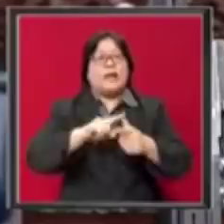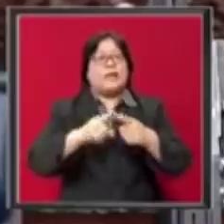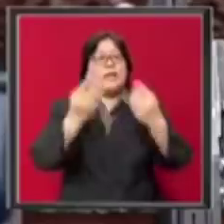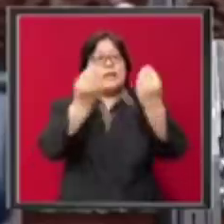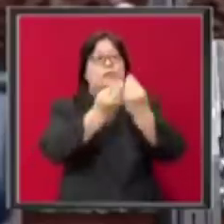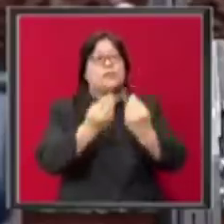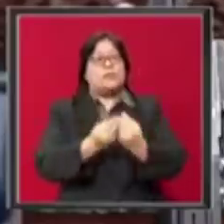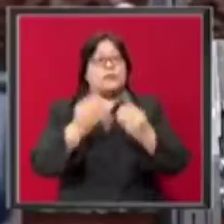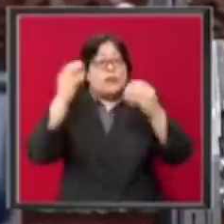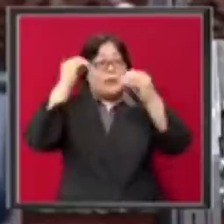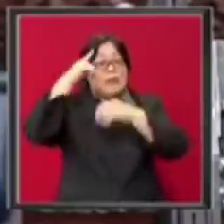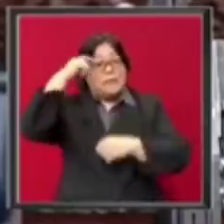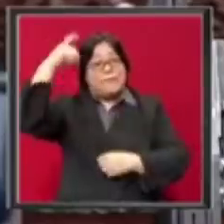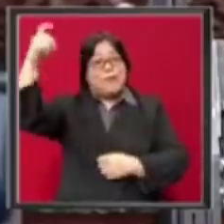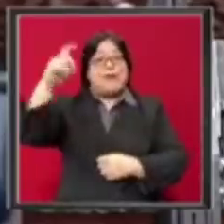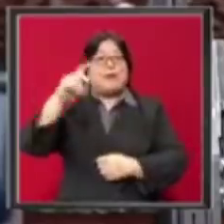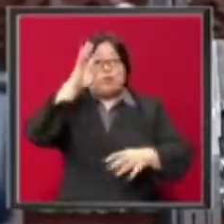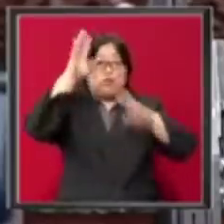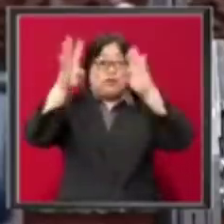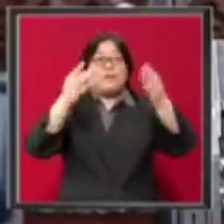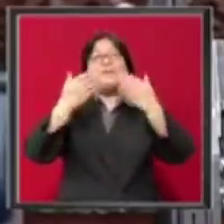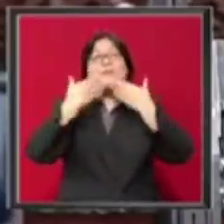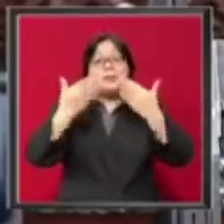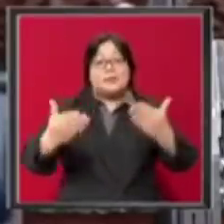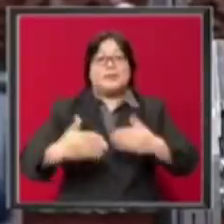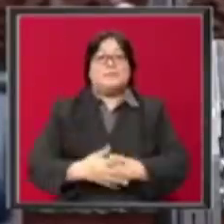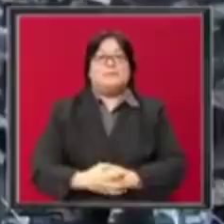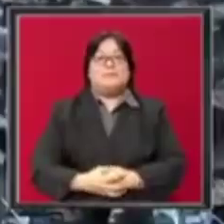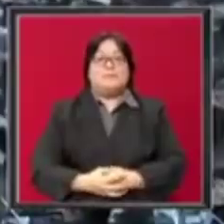angka-angka impian kreatif. Terima kasih.